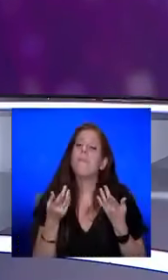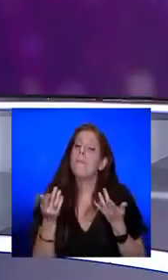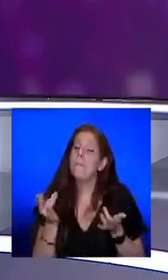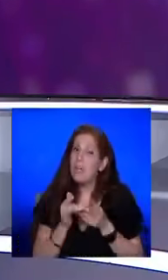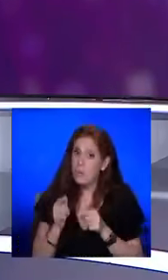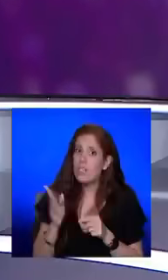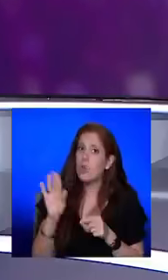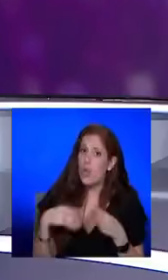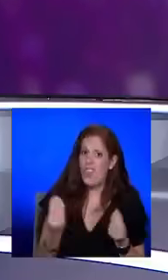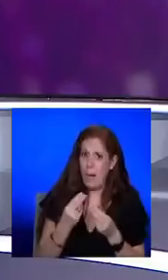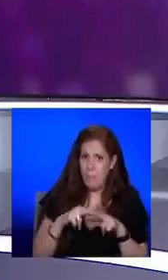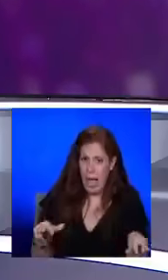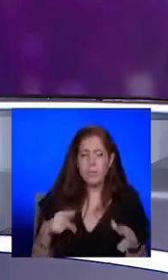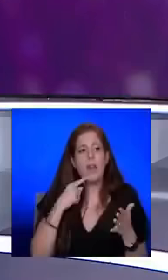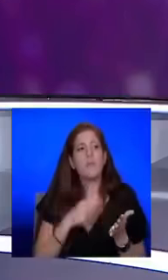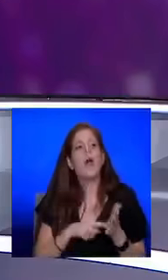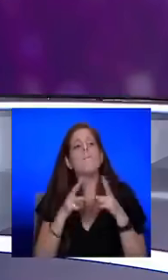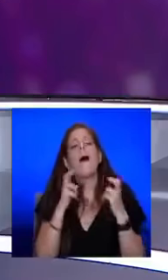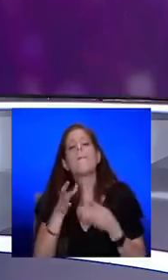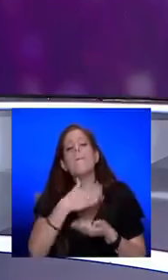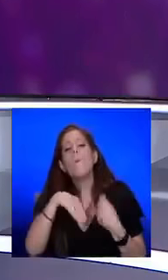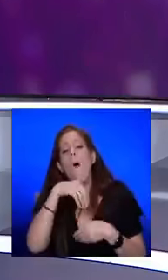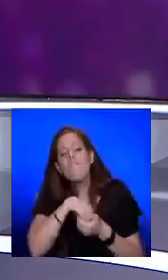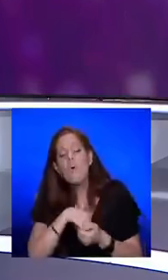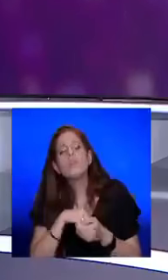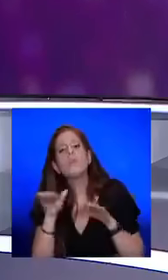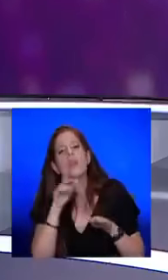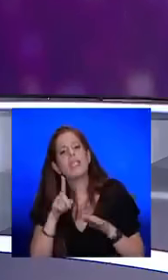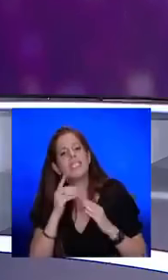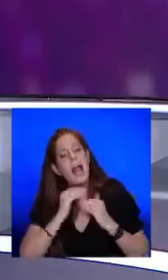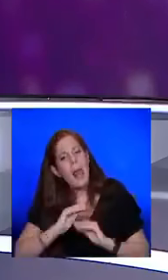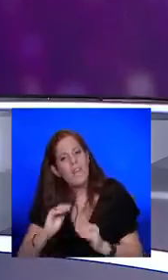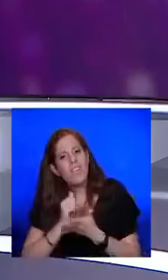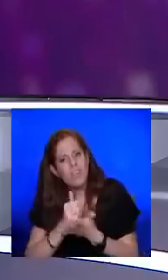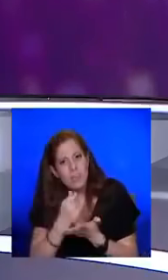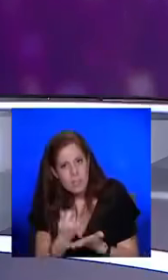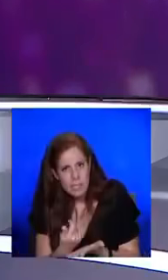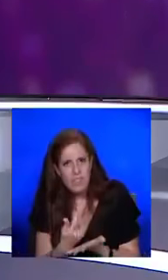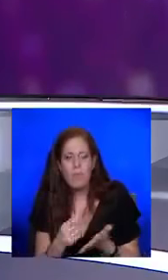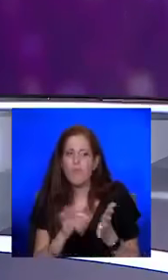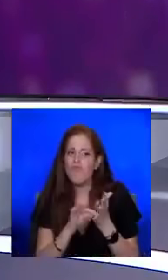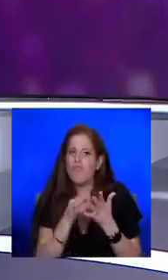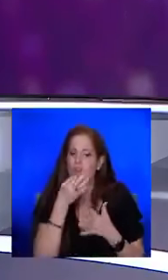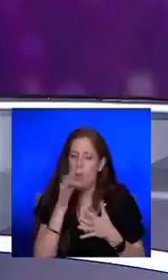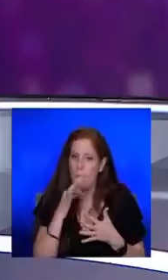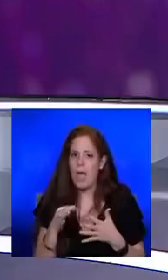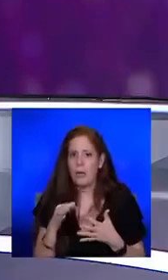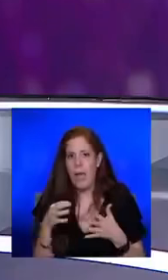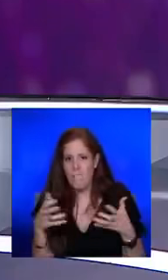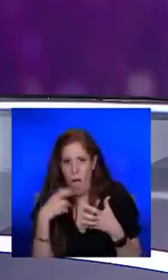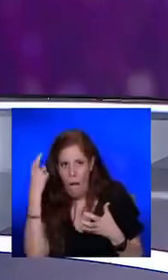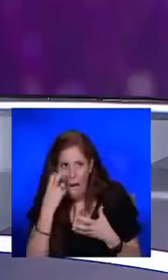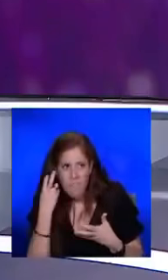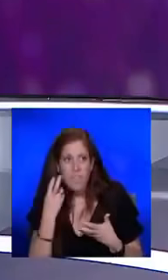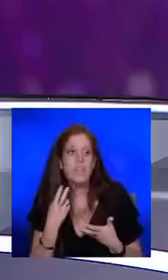לנטרל. למשל בערים המעורבות הממשלה תצטרך להעביר תקציבים לשיקום התשתיות בחברה הערבית, לצד תקציב למשרד הפנים